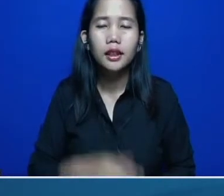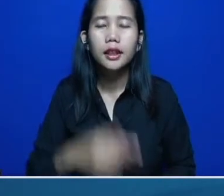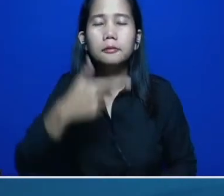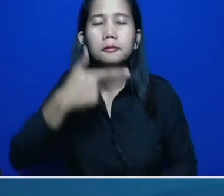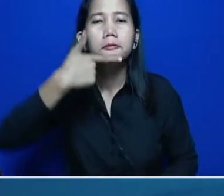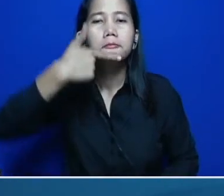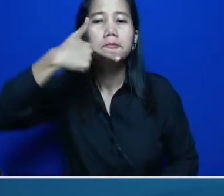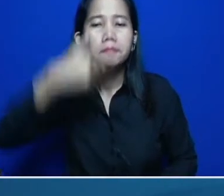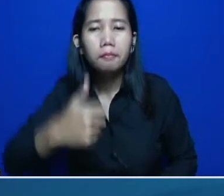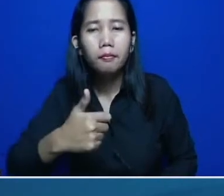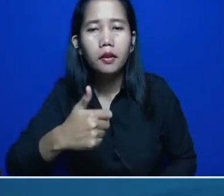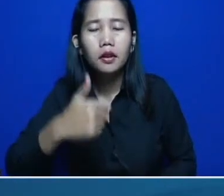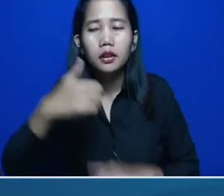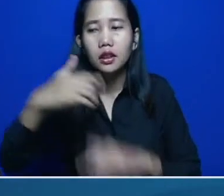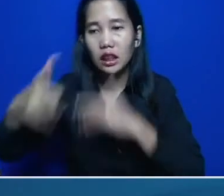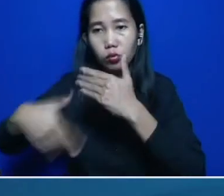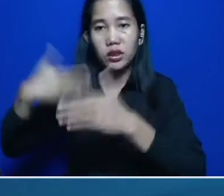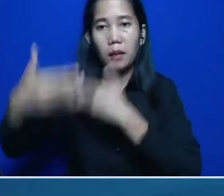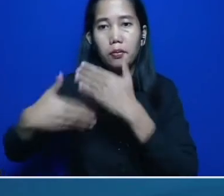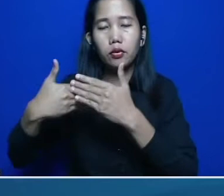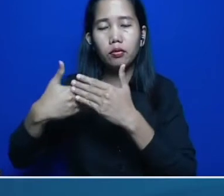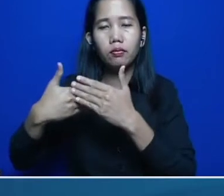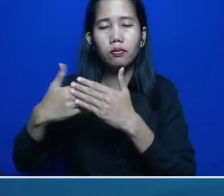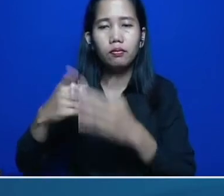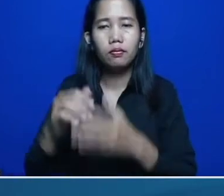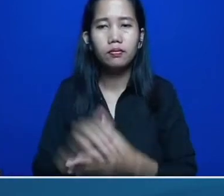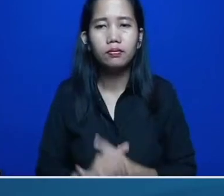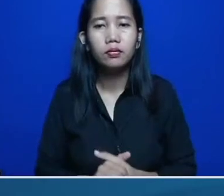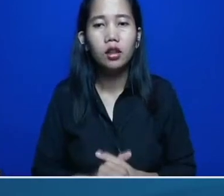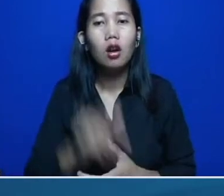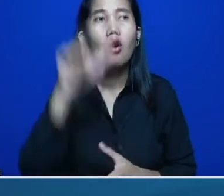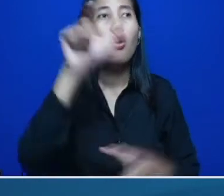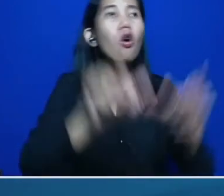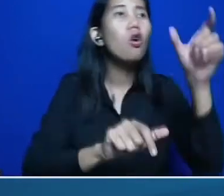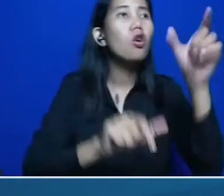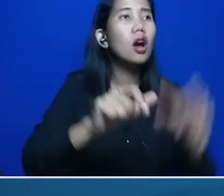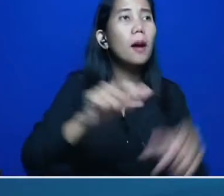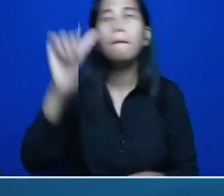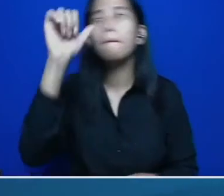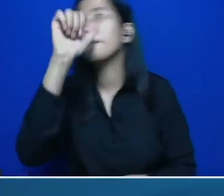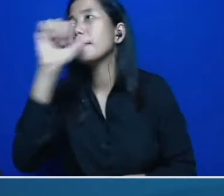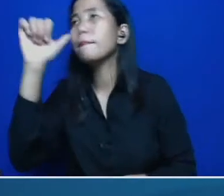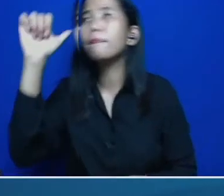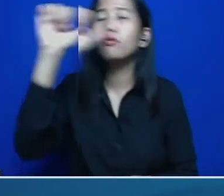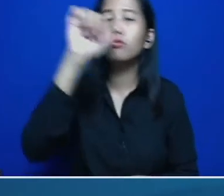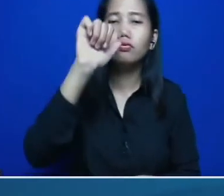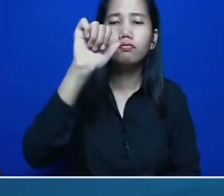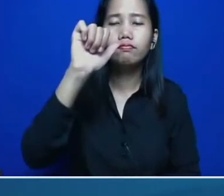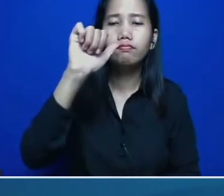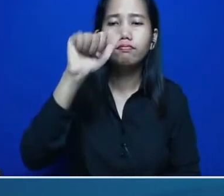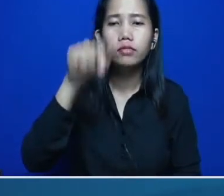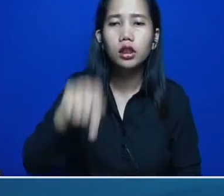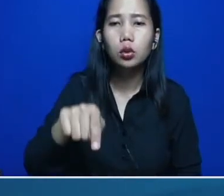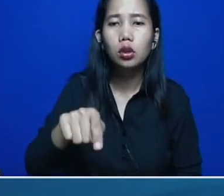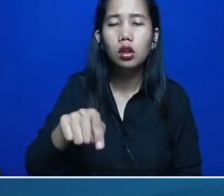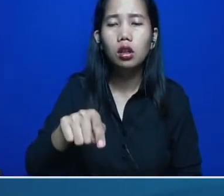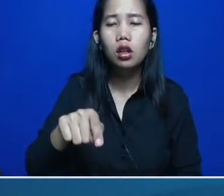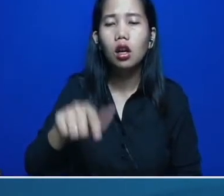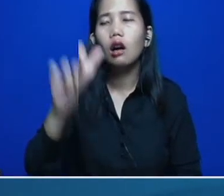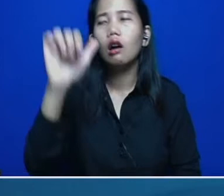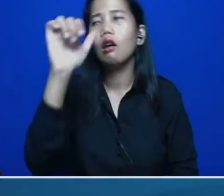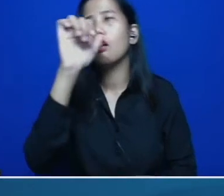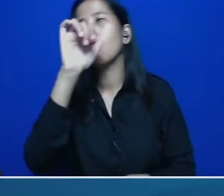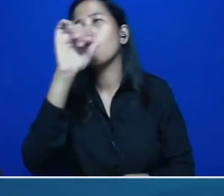lihat umumnya Orang yang mabok mabok itu minum anggur pada malam hari itu